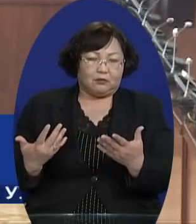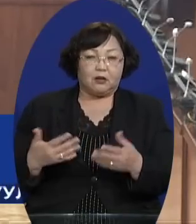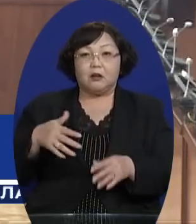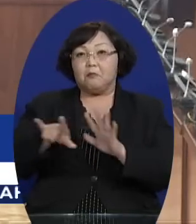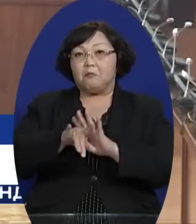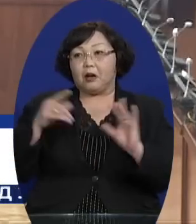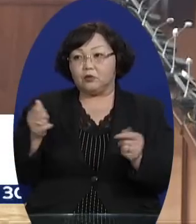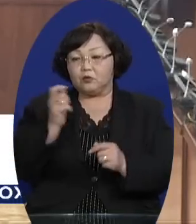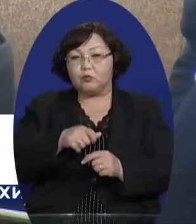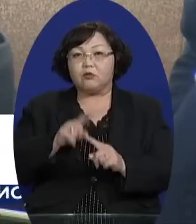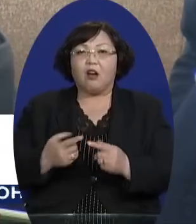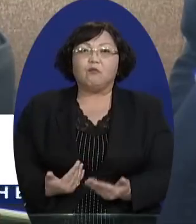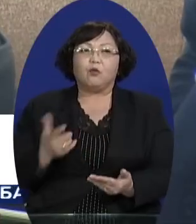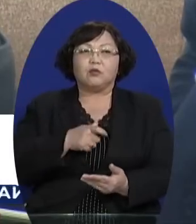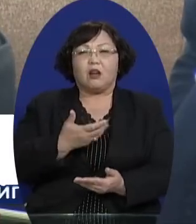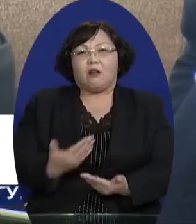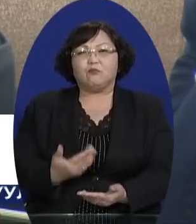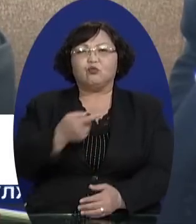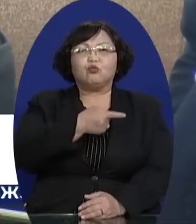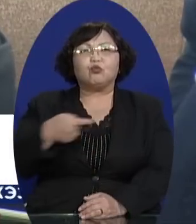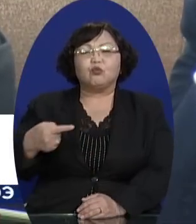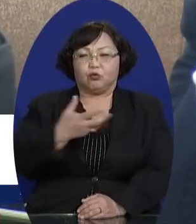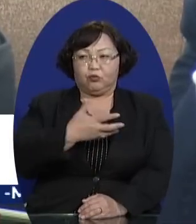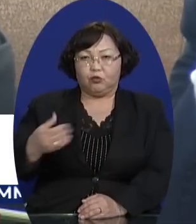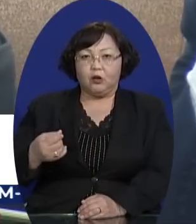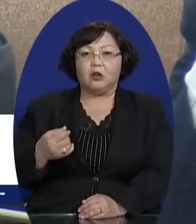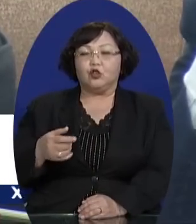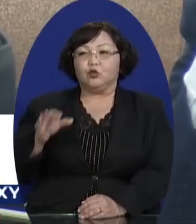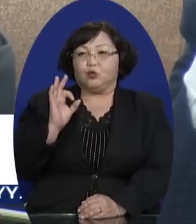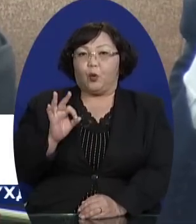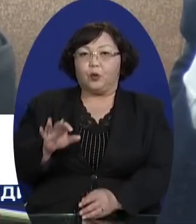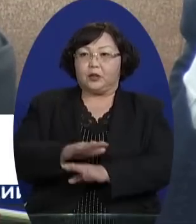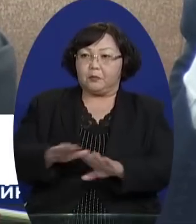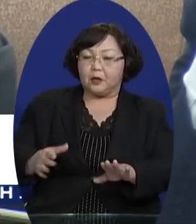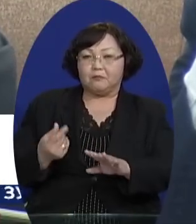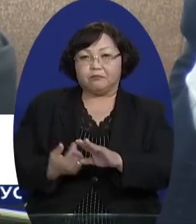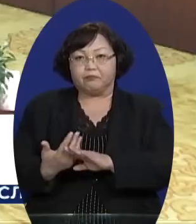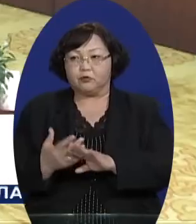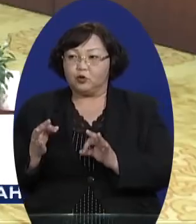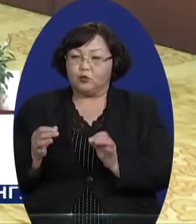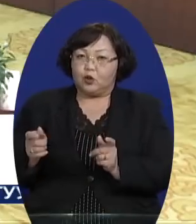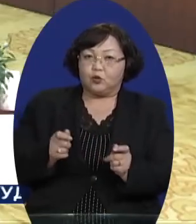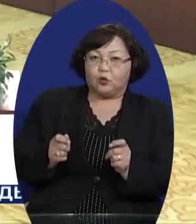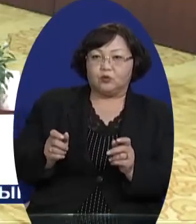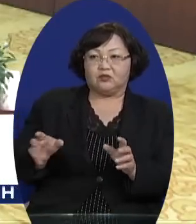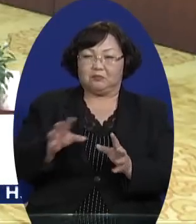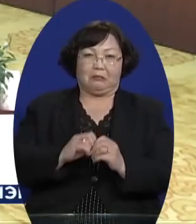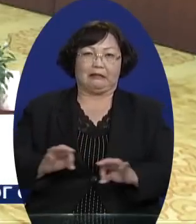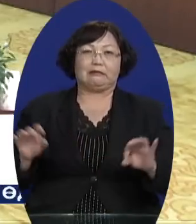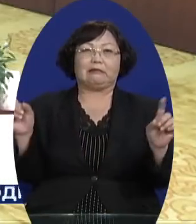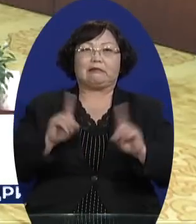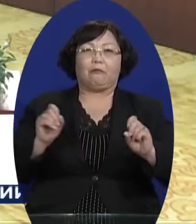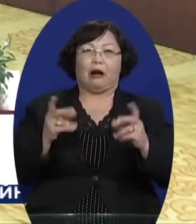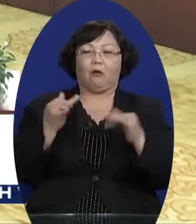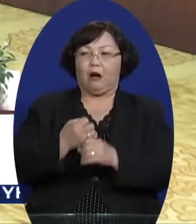сөрөг нөлөө үүсгэж байна. Өнгөрсөн хугацаанд бэлчээр зохион байгуулалт алдагдсан, эмх замбраагүй хариуцлагагүй ашиглалт тавтгаарсан, байгаль